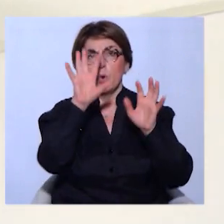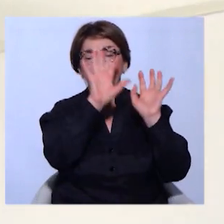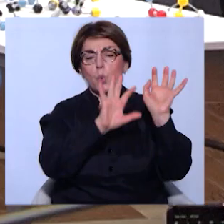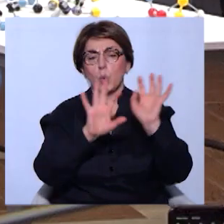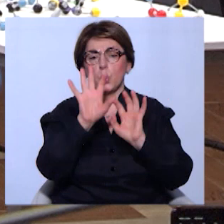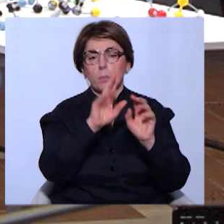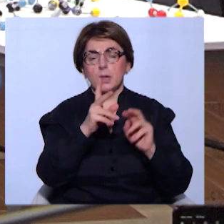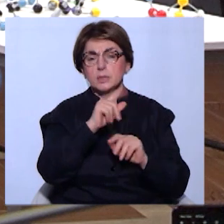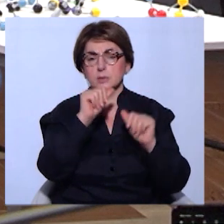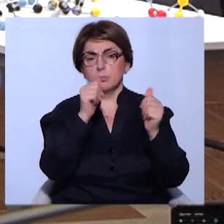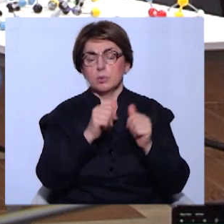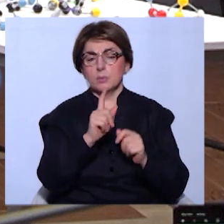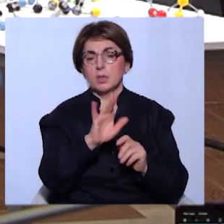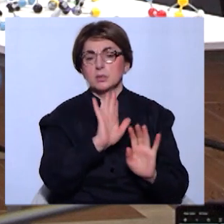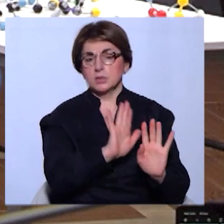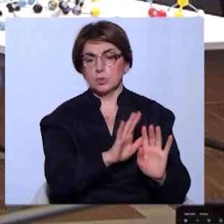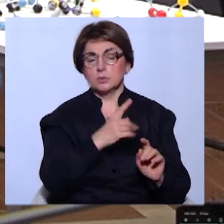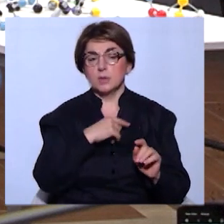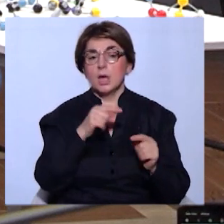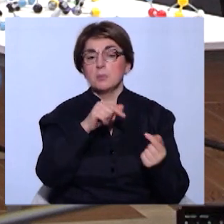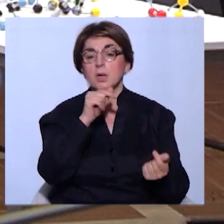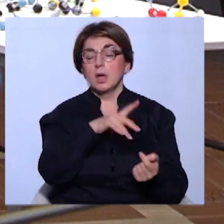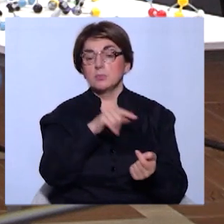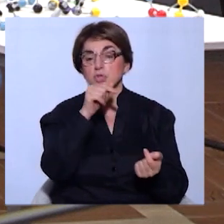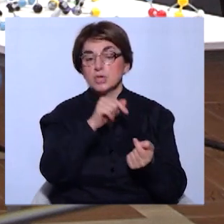შევეცდები რეაქცია დაგიწეროთ დაფაზე.